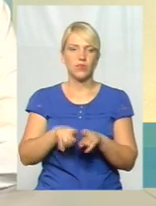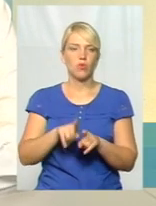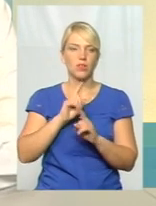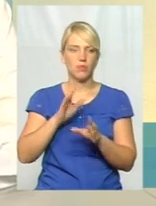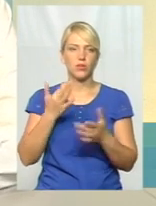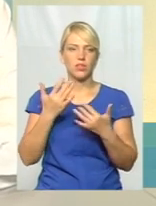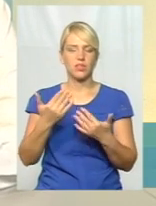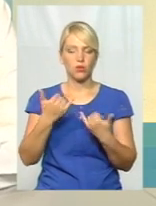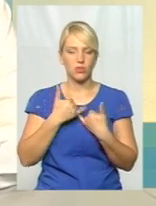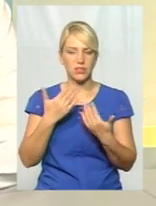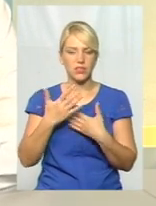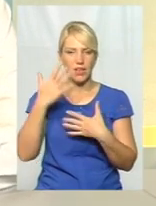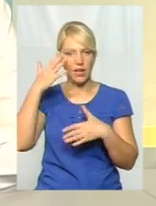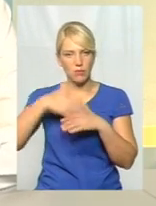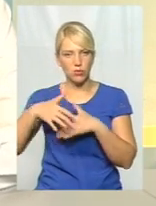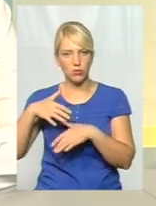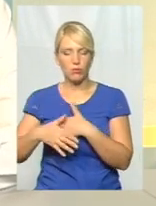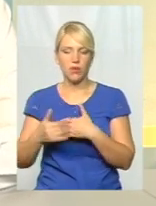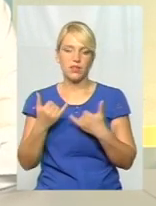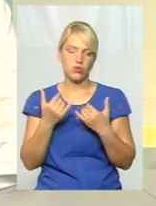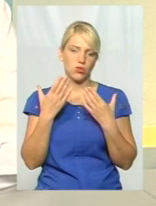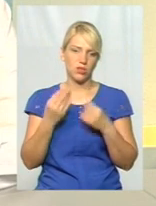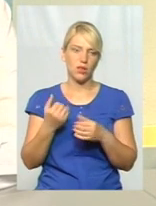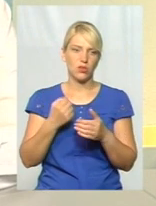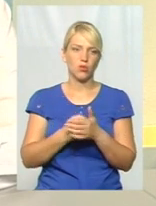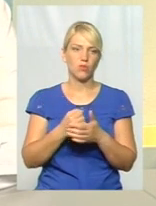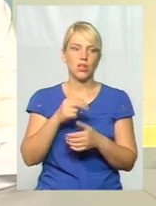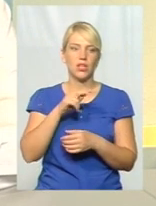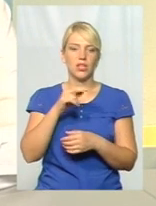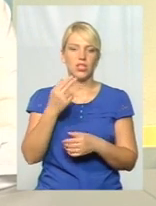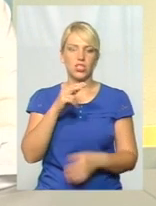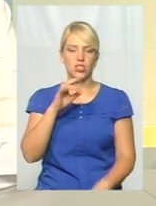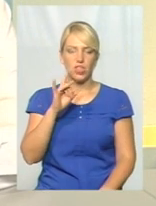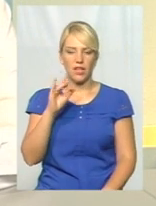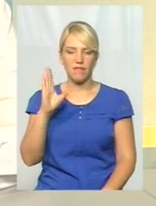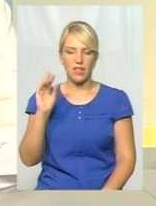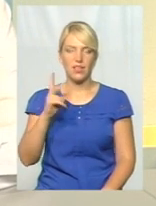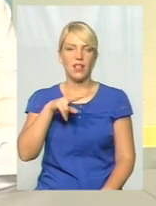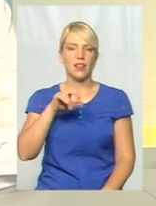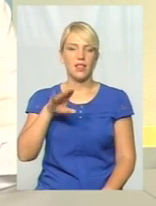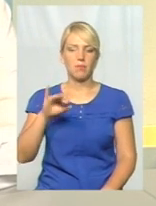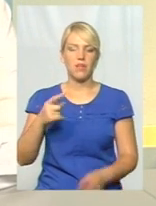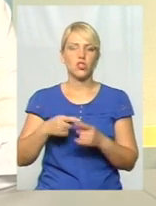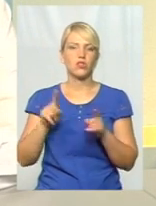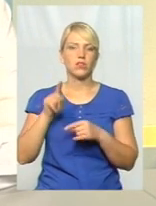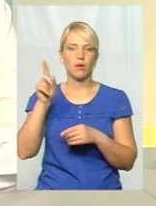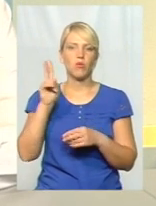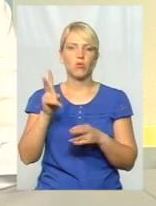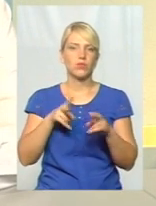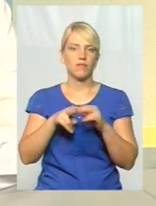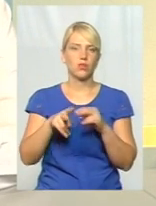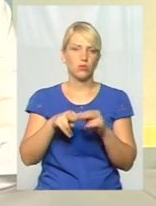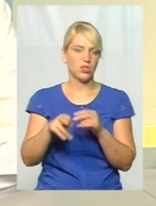і розуміння, от на сьогоднішній день, принаймні, в нас по червню і от липень місяць інформації, що там сьогодні когось відключають, принаймні, ми